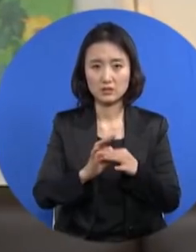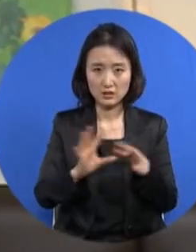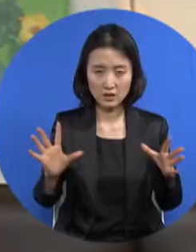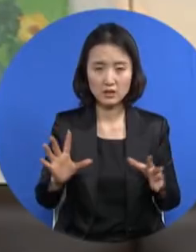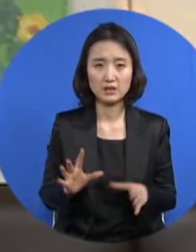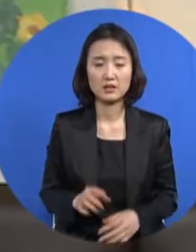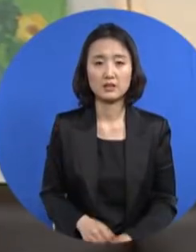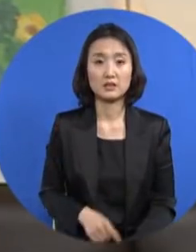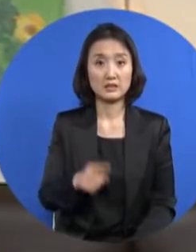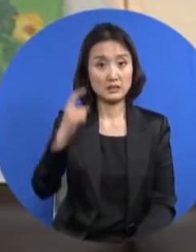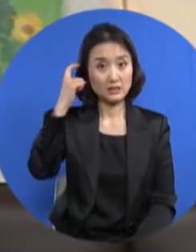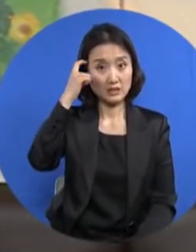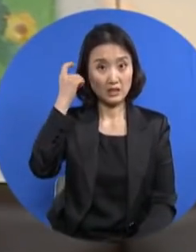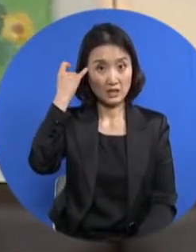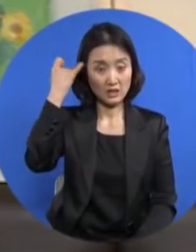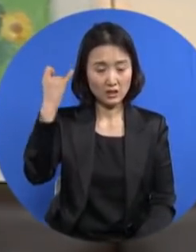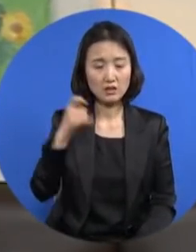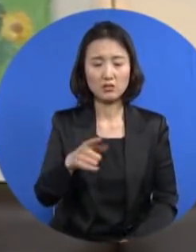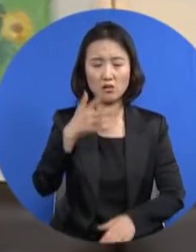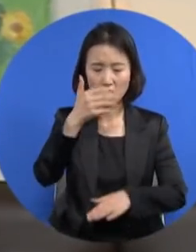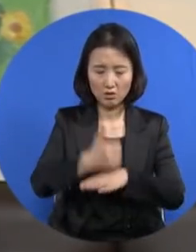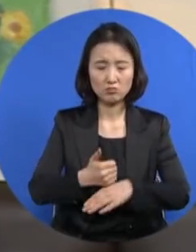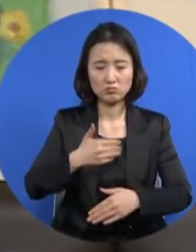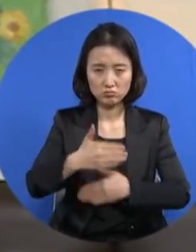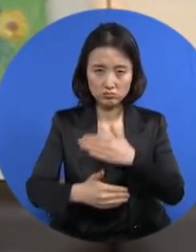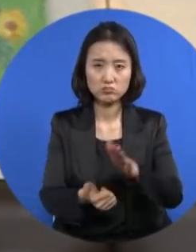생각하든지 간에 그거는요, 현실화가 될 수 있는 거예요.